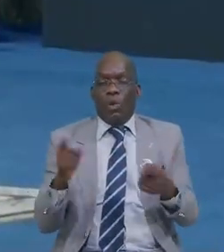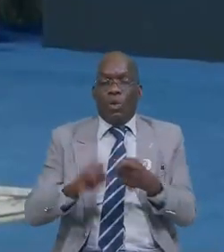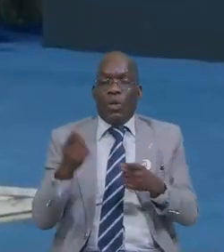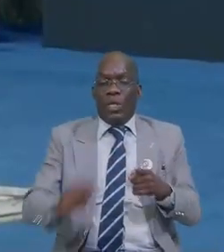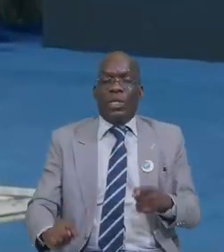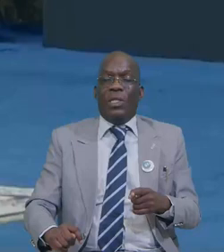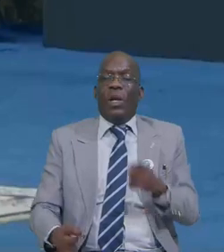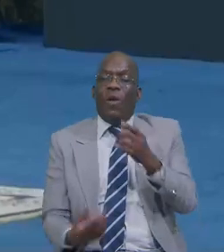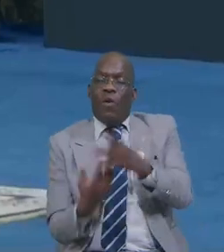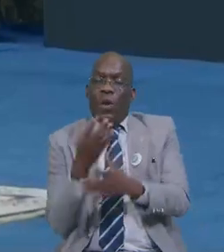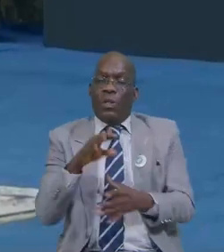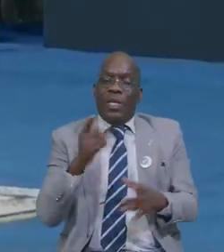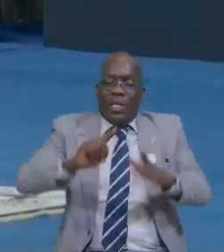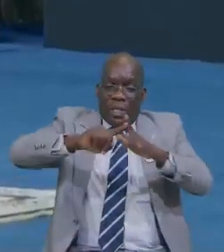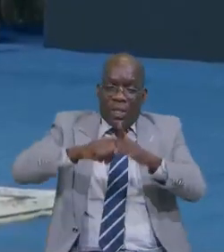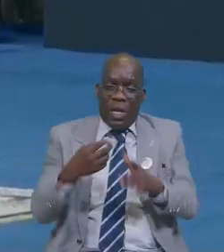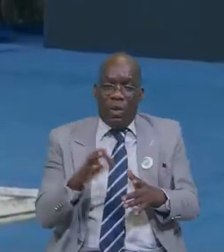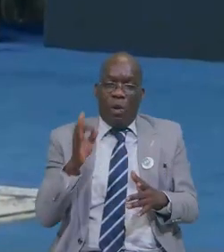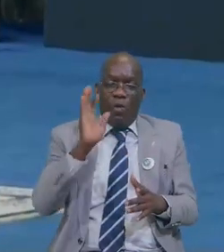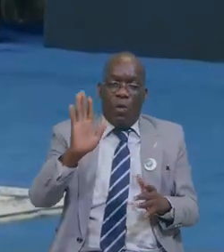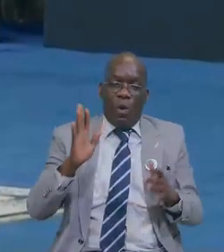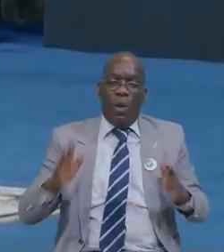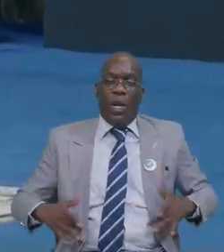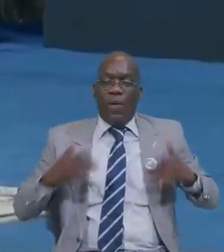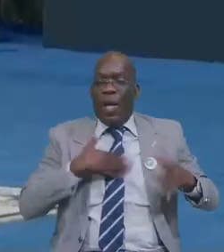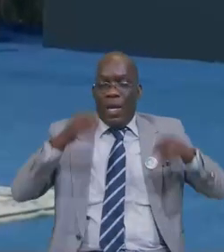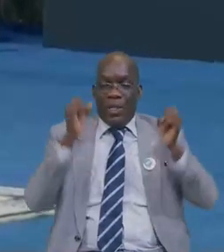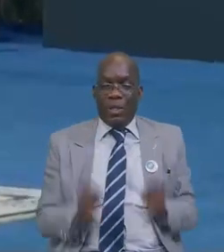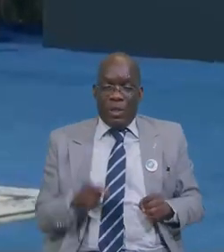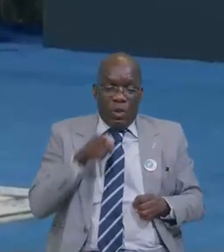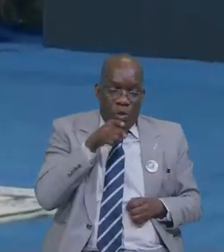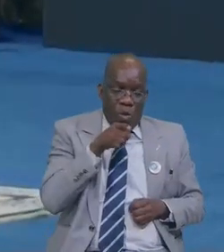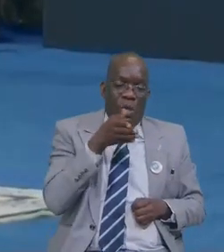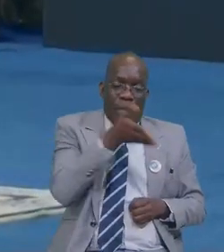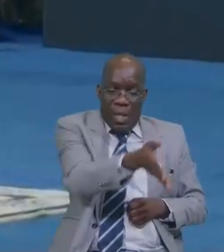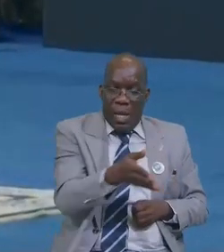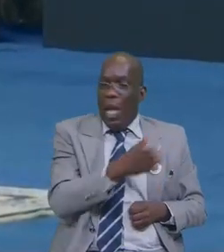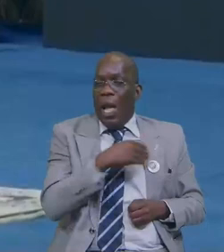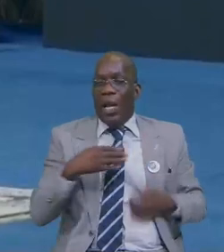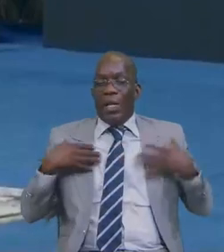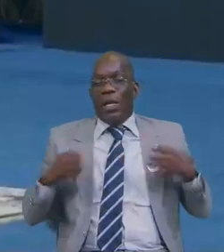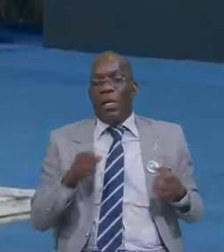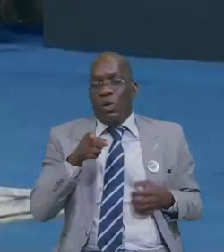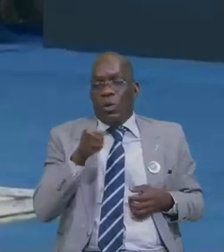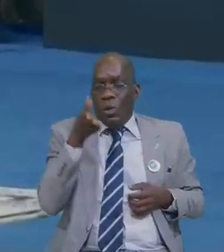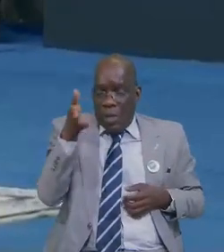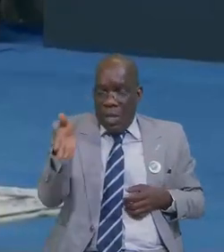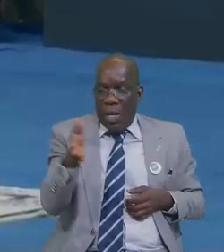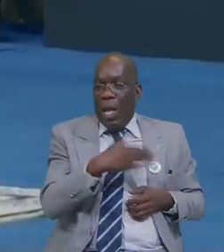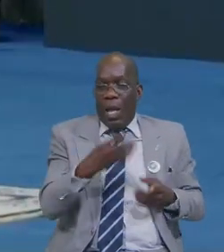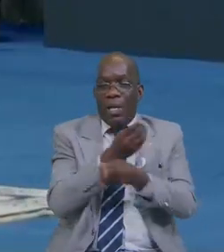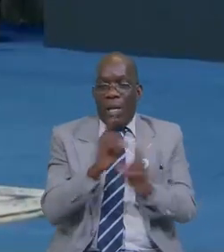fontaine et à la source même de ta vie, et il te sauve là, et il te guérit